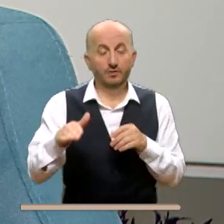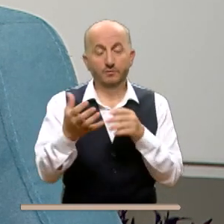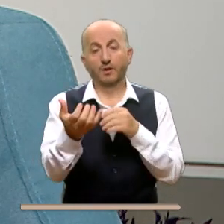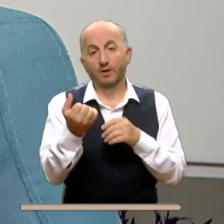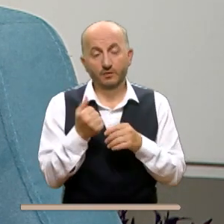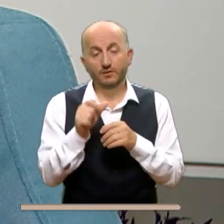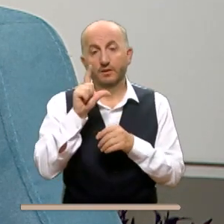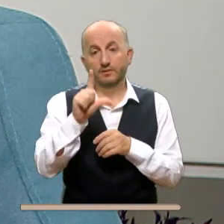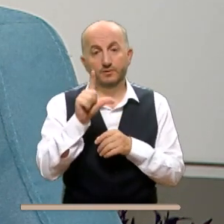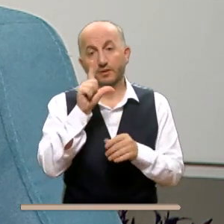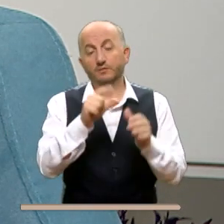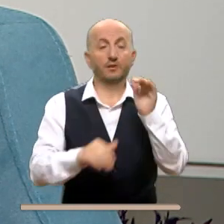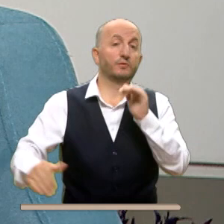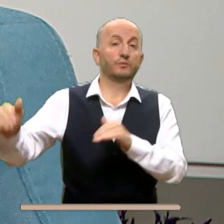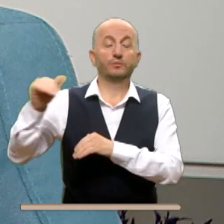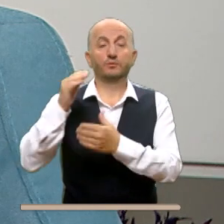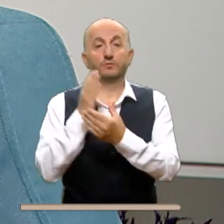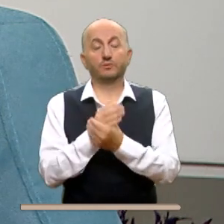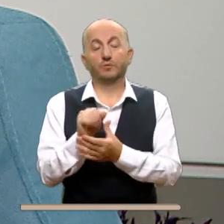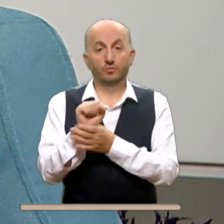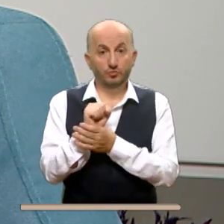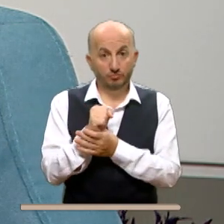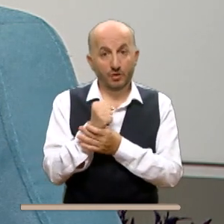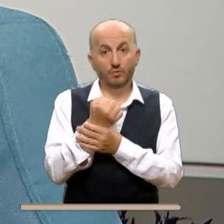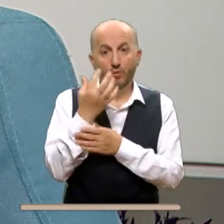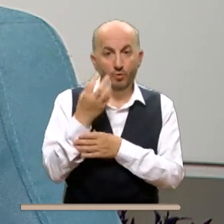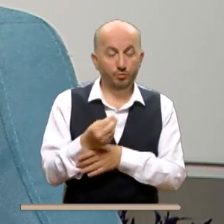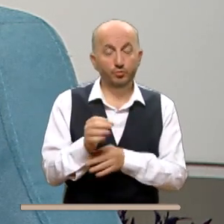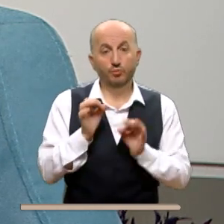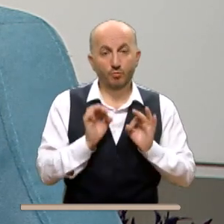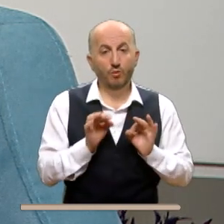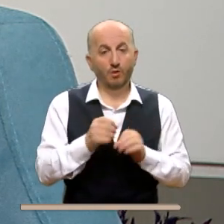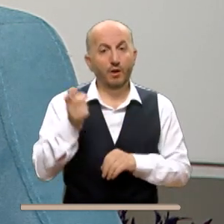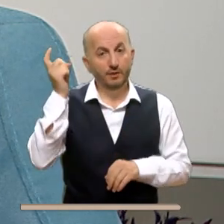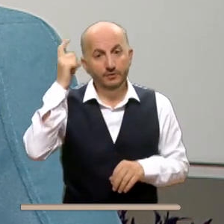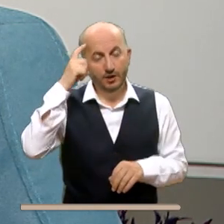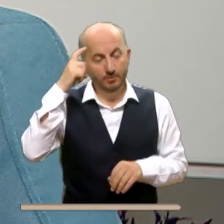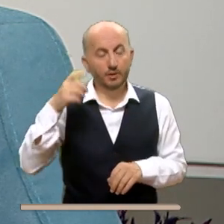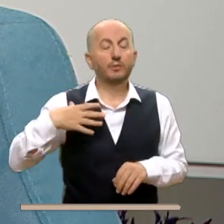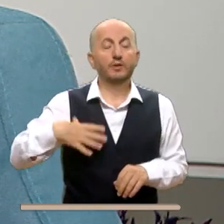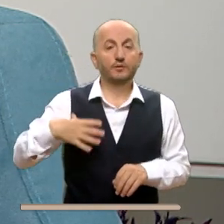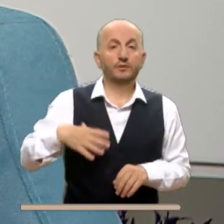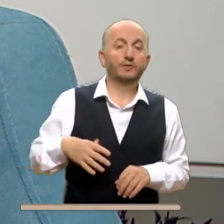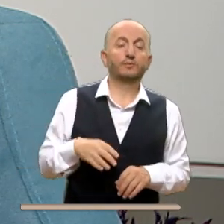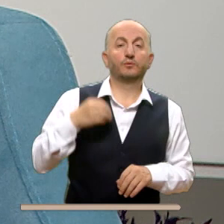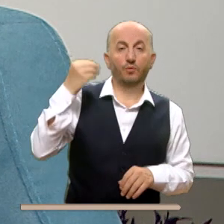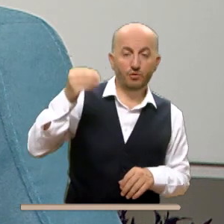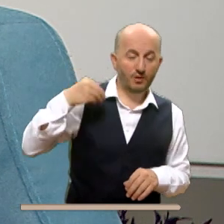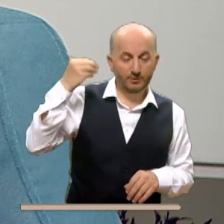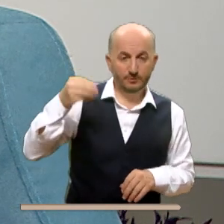alacağı lisansüstü derslerde uzmanlaşmış, muhakkak tanımalarını arzu ettiğimiz